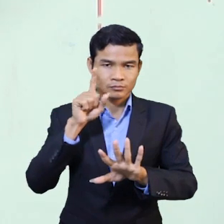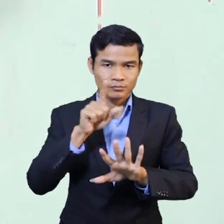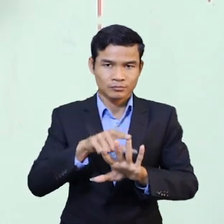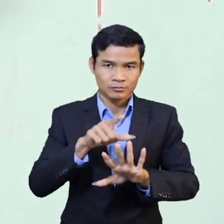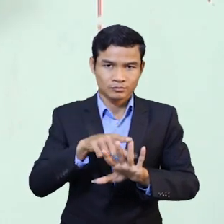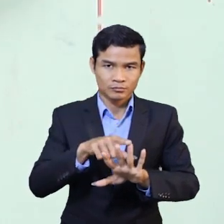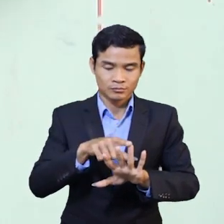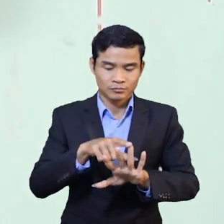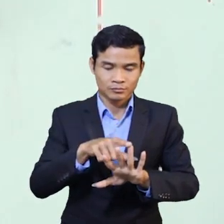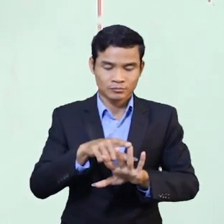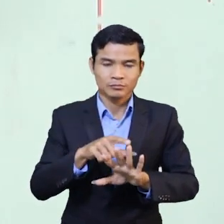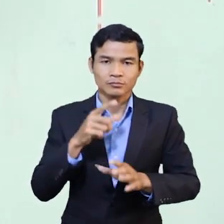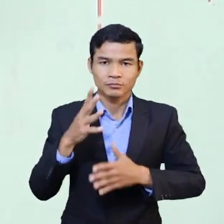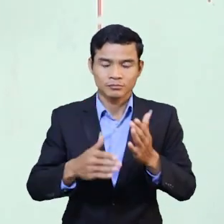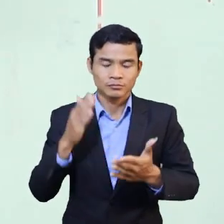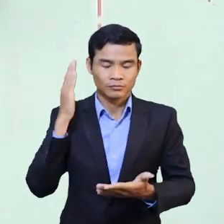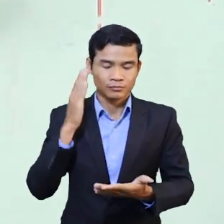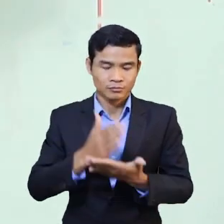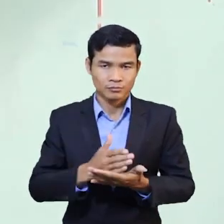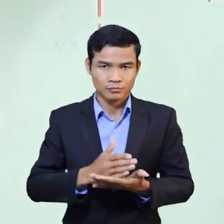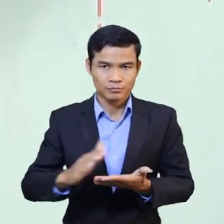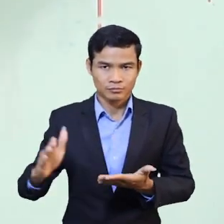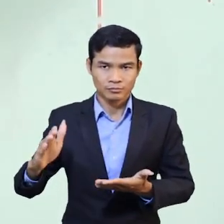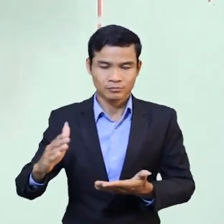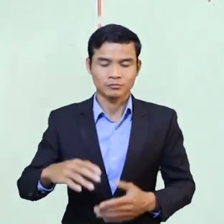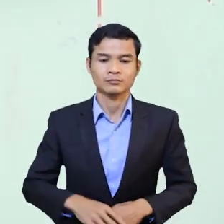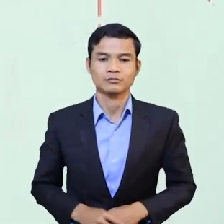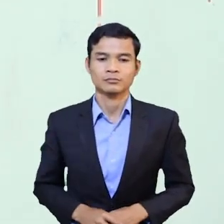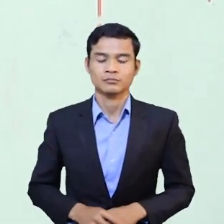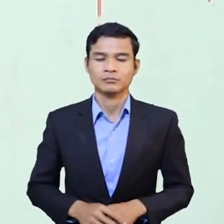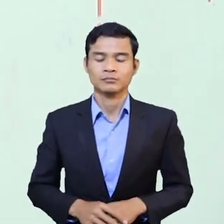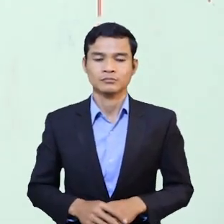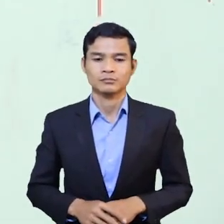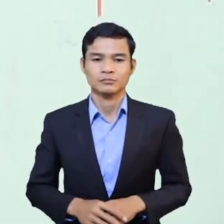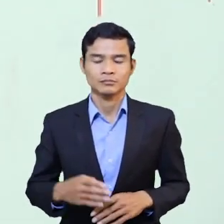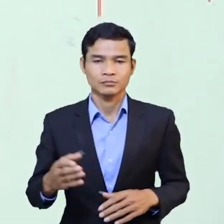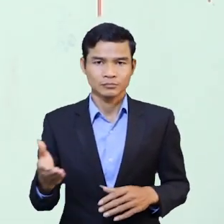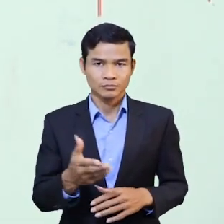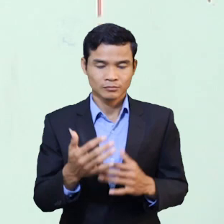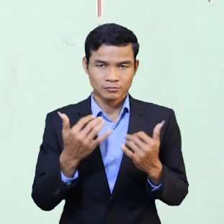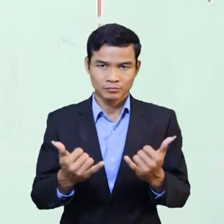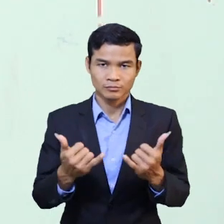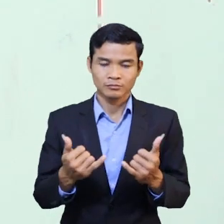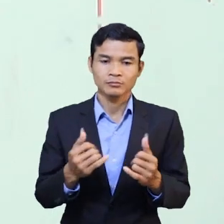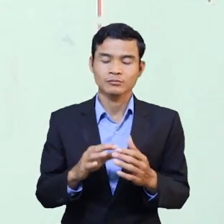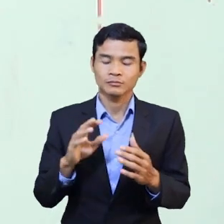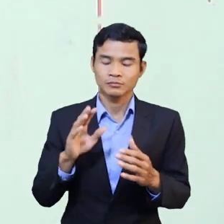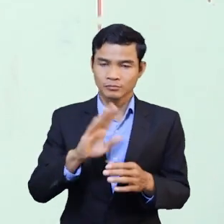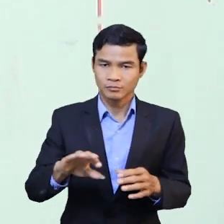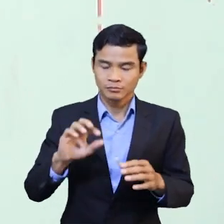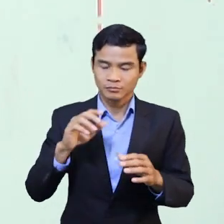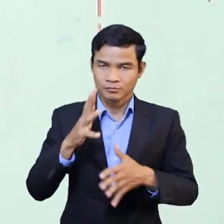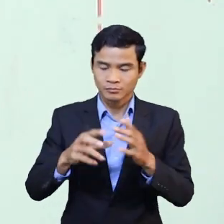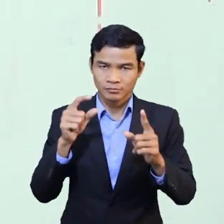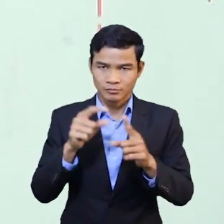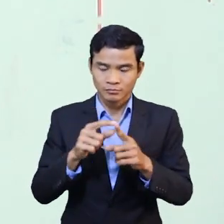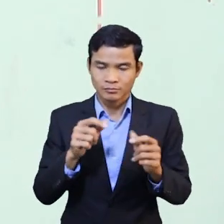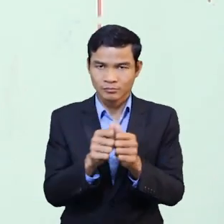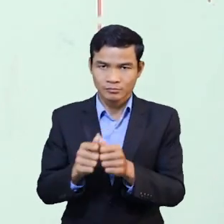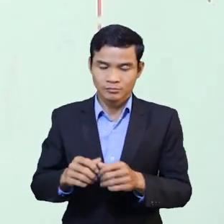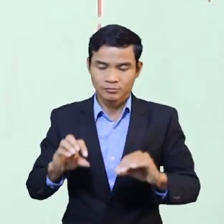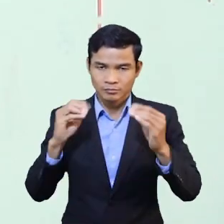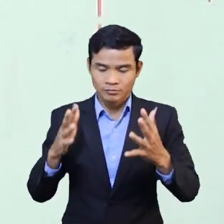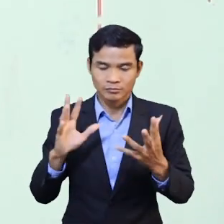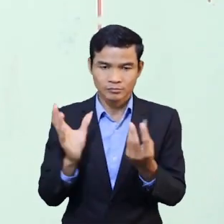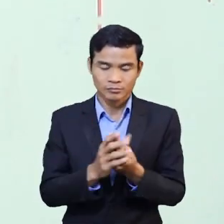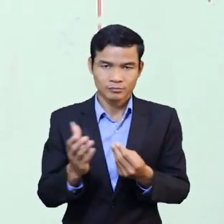tọa muối chạn cầm chạn chà ấy là con từng ăn nè chà con ăn bịa cho mùi nhạc rồi từng ăn nè nó